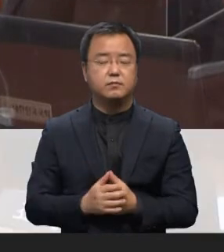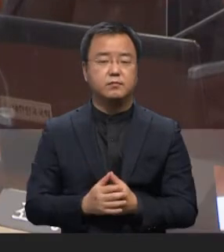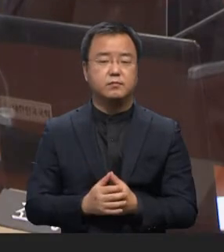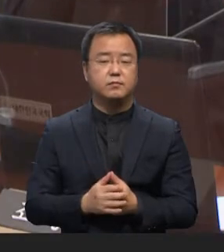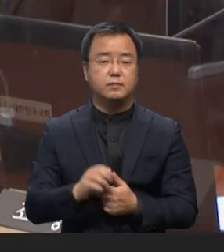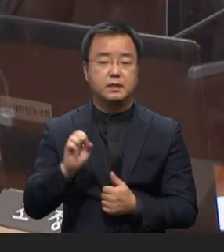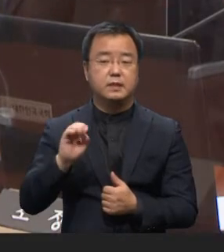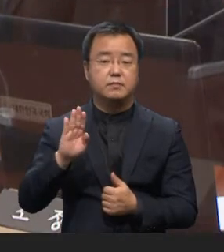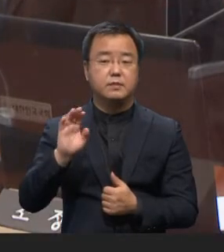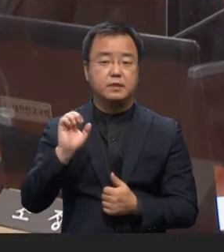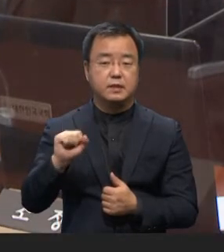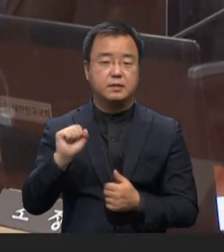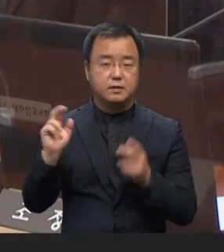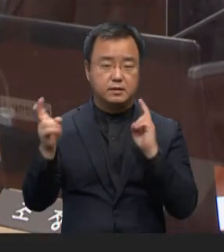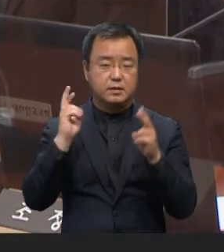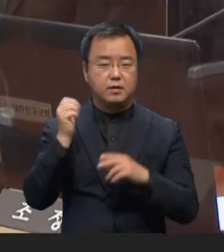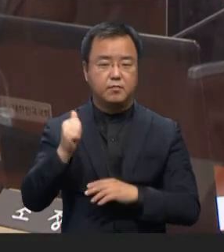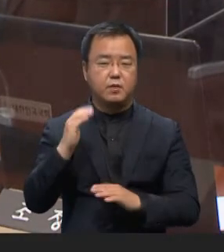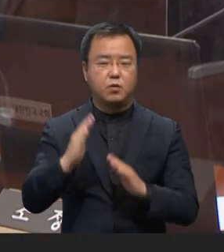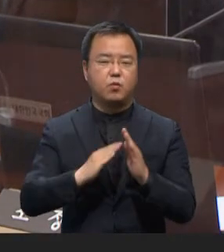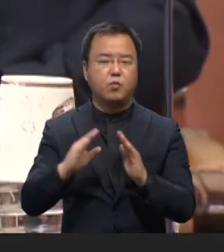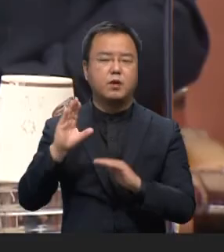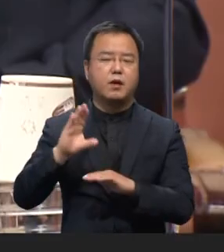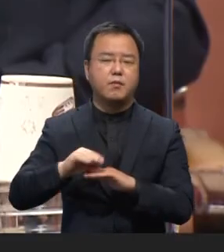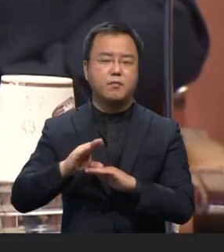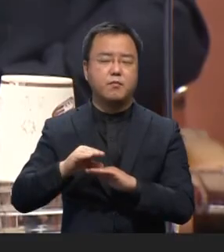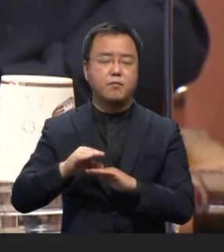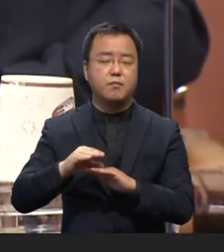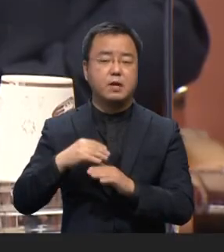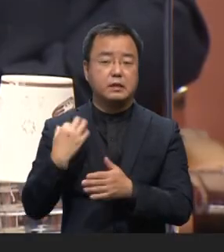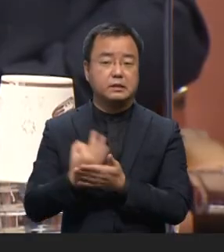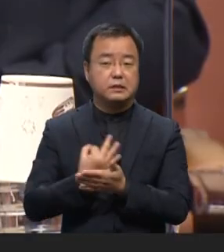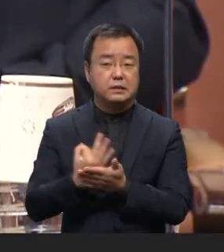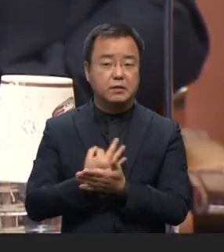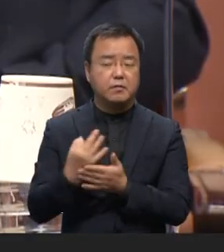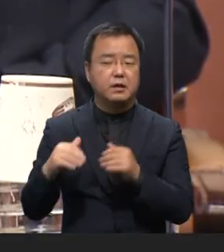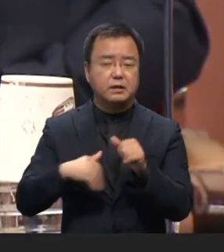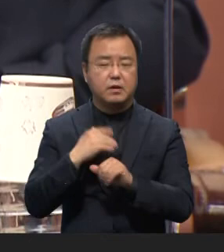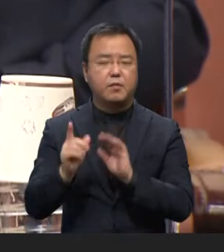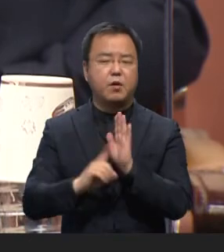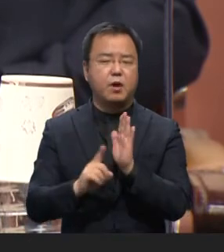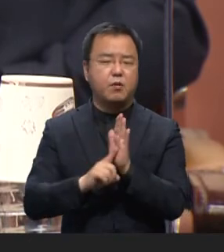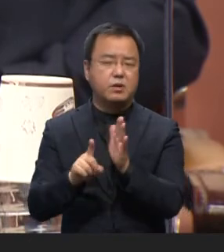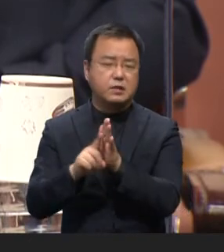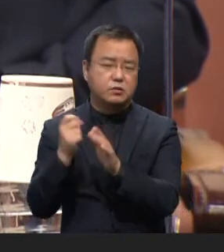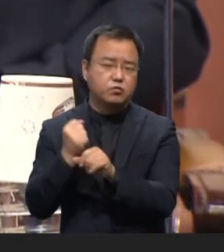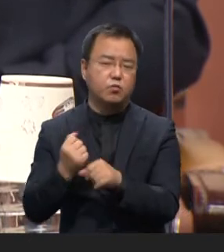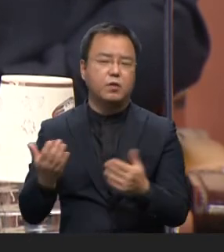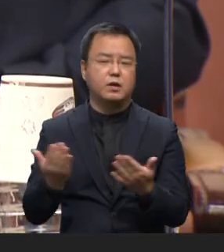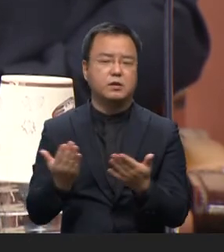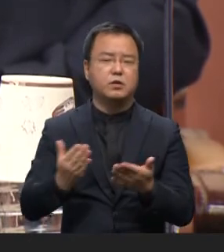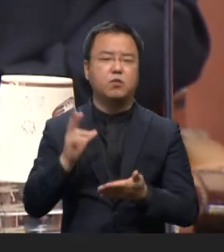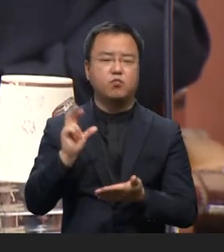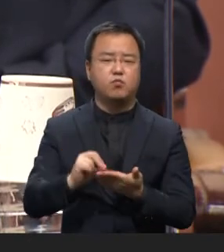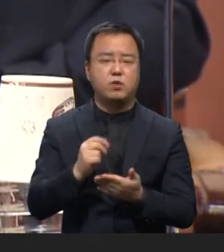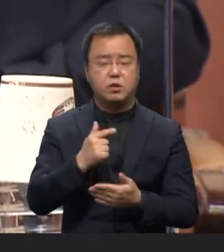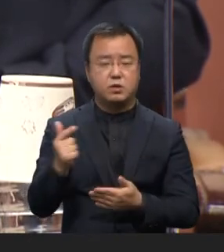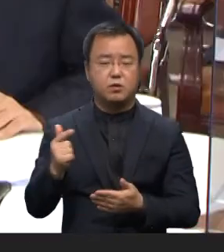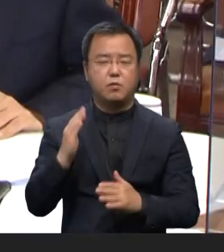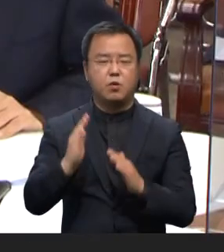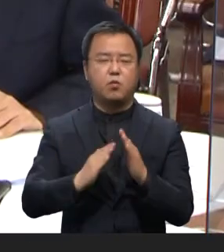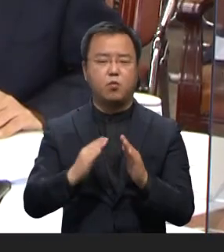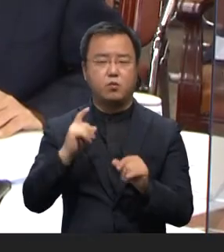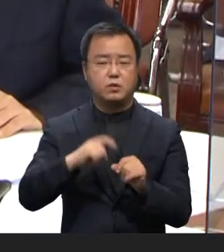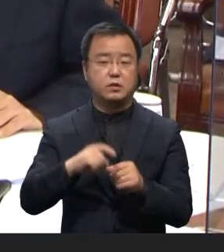ebs 김명중 사장은 공영방송이 상업적 제원에 의존해야 하는 현 상황을 큰 문제로 인식하고 있다 며 공적 재원 확충을